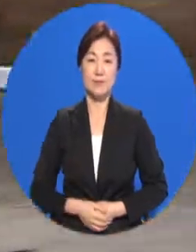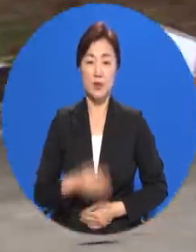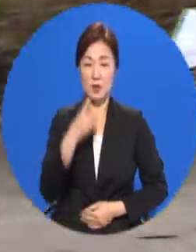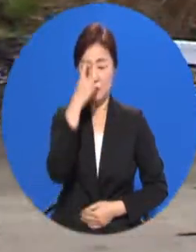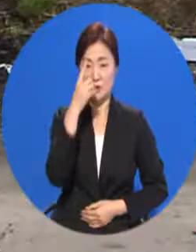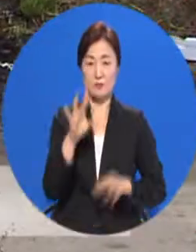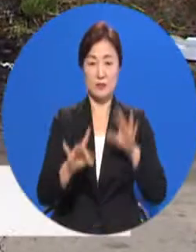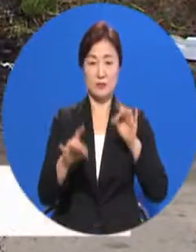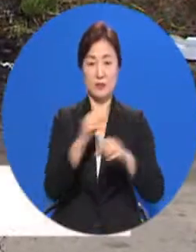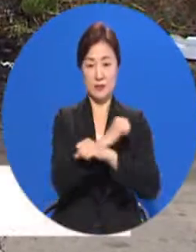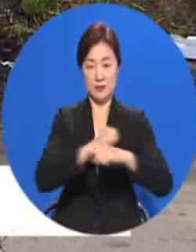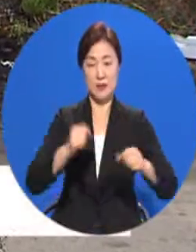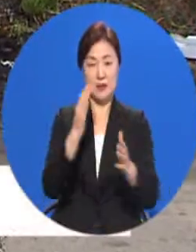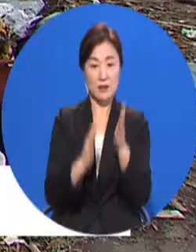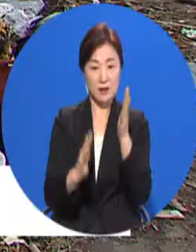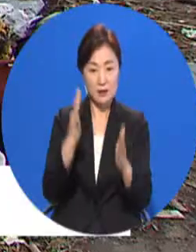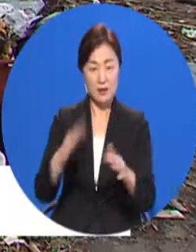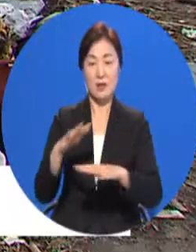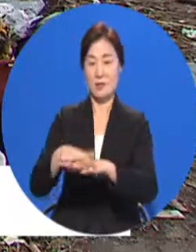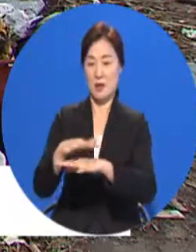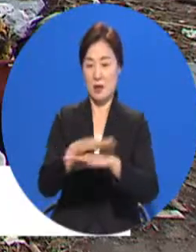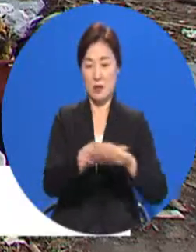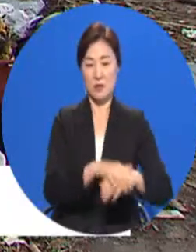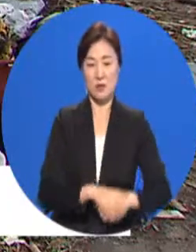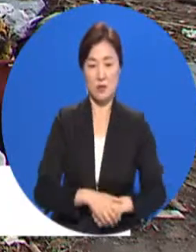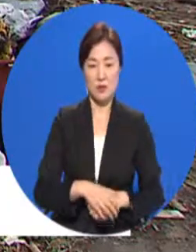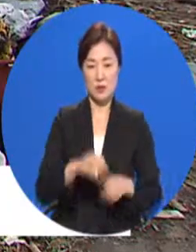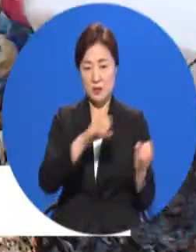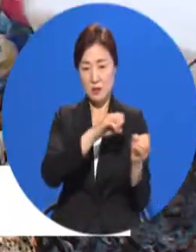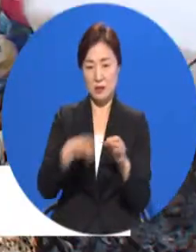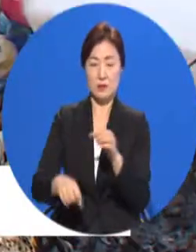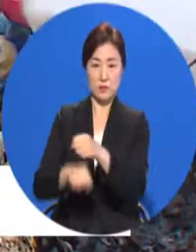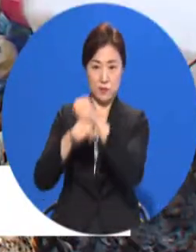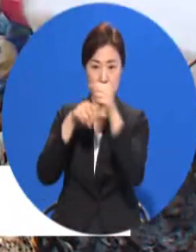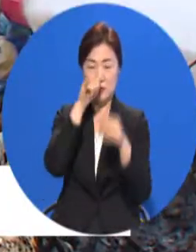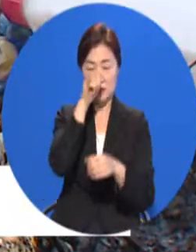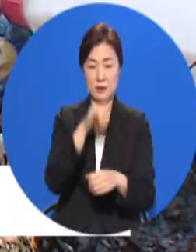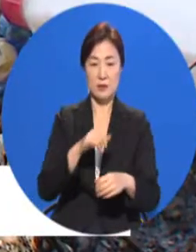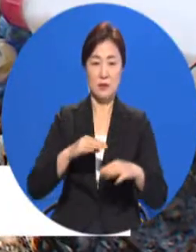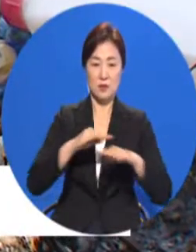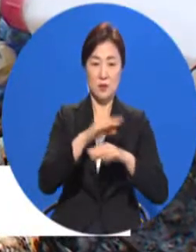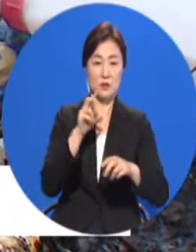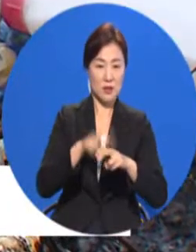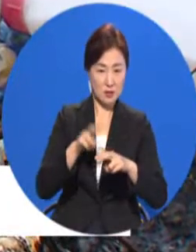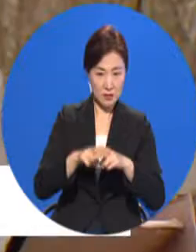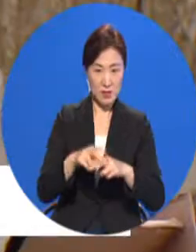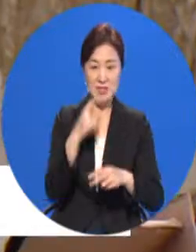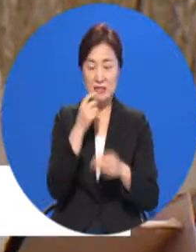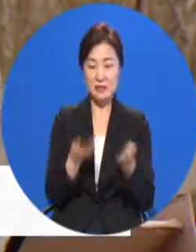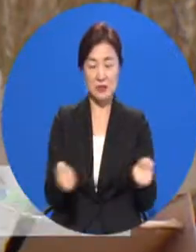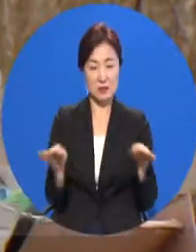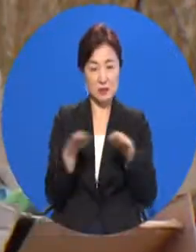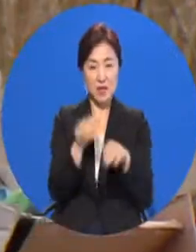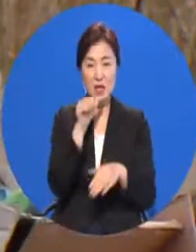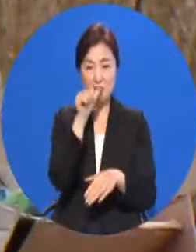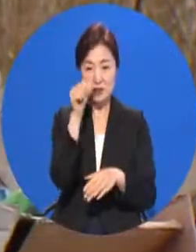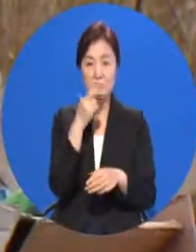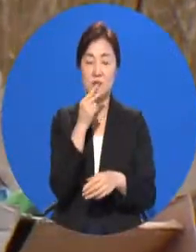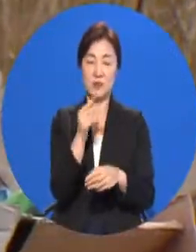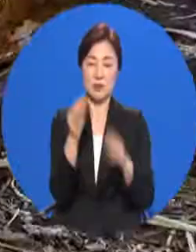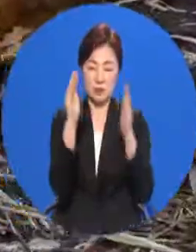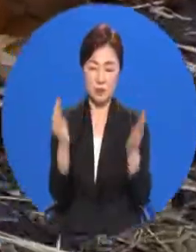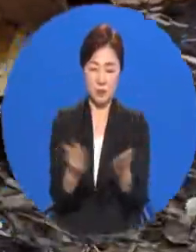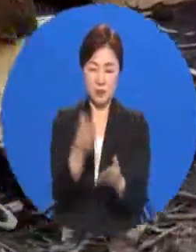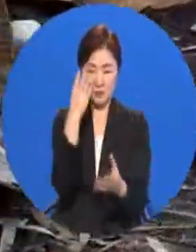순천만 습지 갈대밭 한 구석에 온갖 쓰레기들이 쌓여 있습니다. 자동차 시트나 스티로폼 상자, 철사와 비닐 포대들이